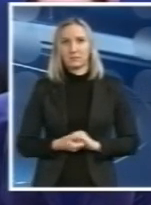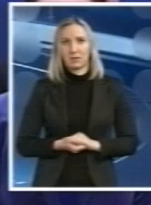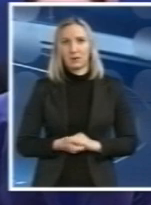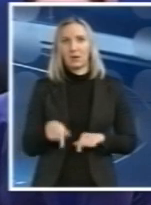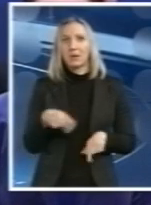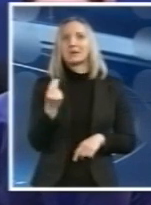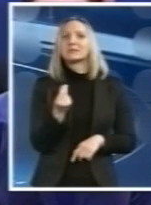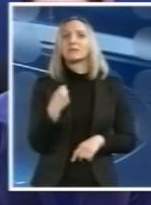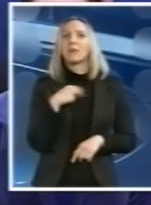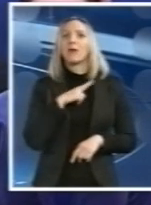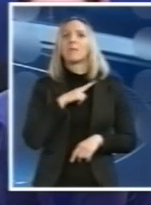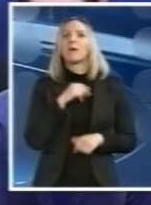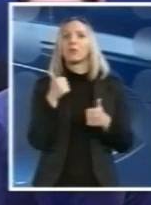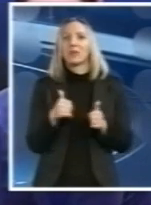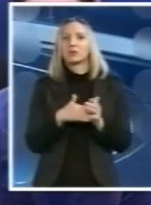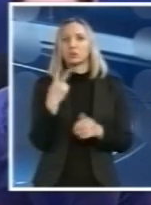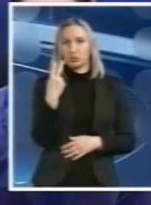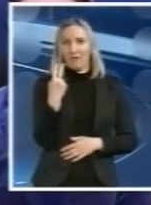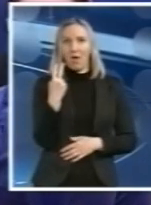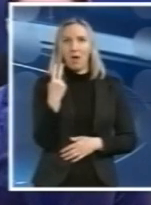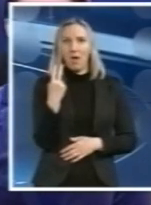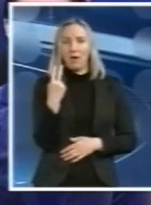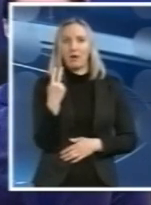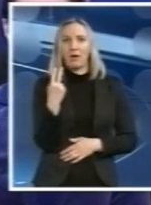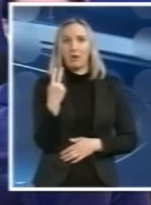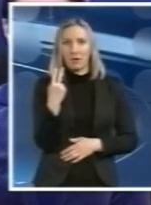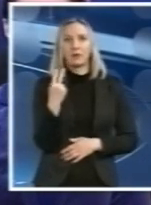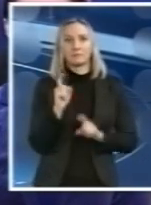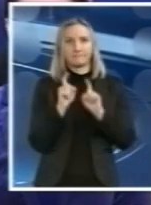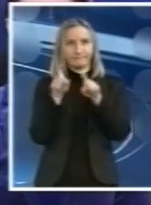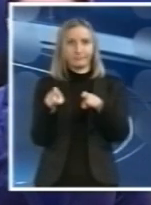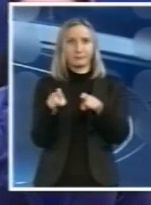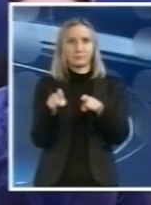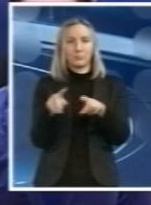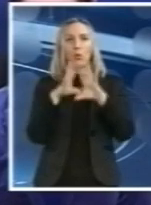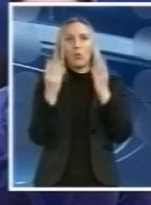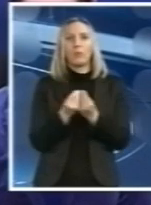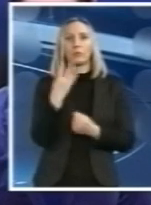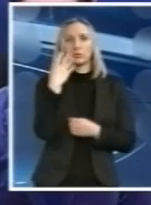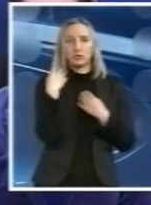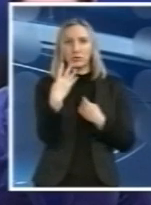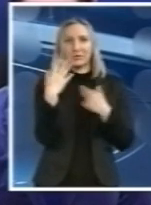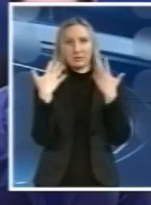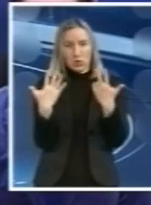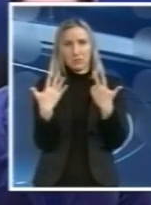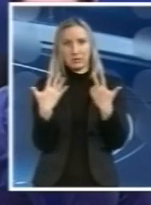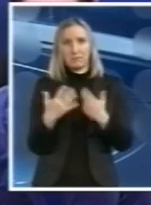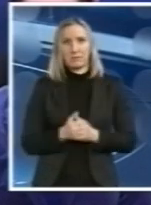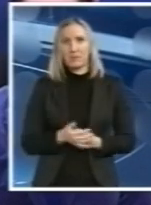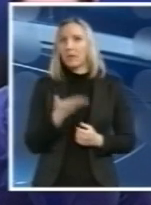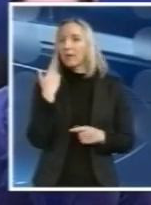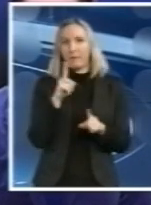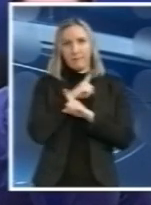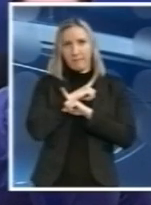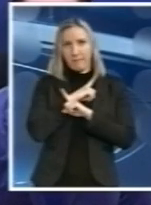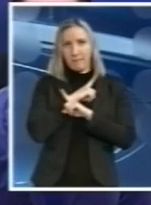U Srbiji imamo danas još 2 zaražena lica, ukupno 48. Nemamo